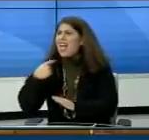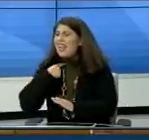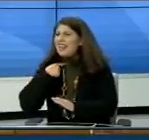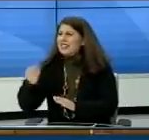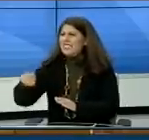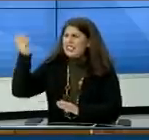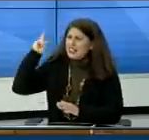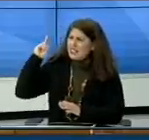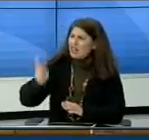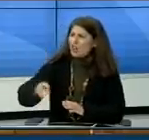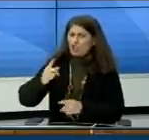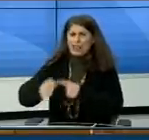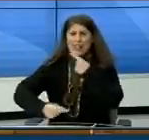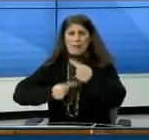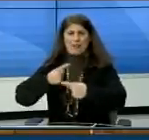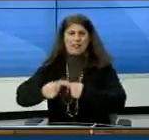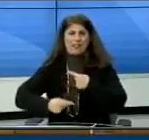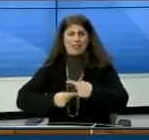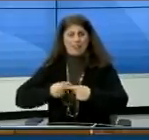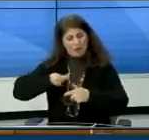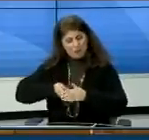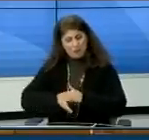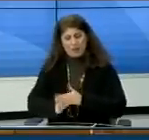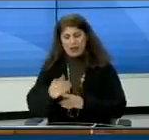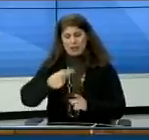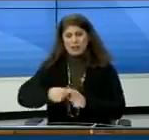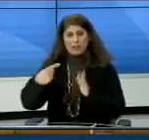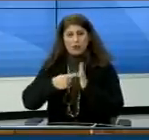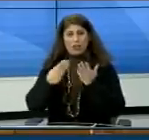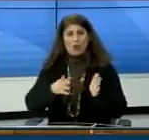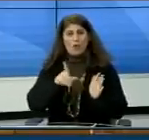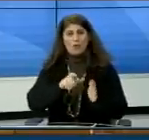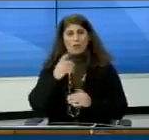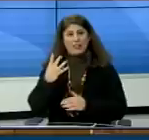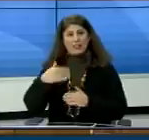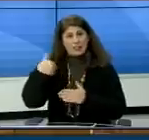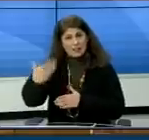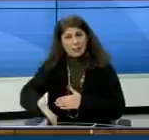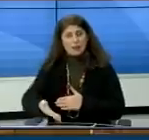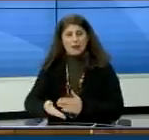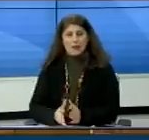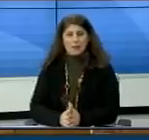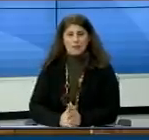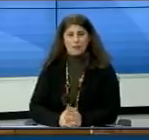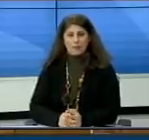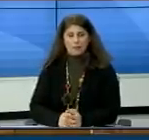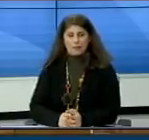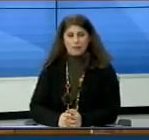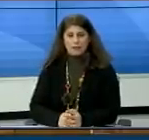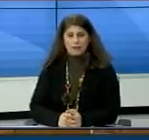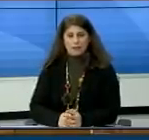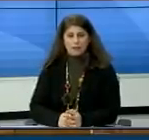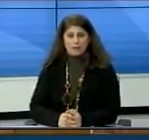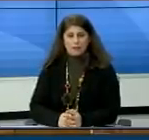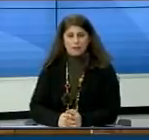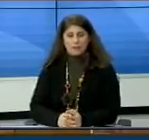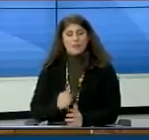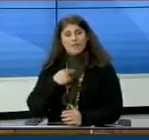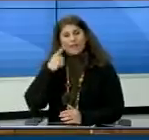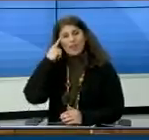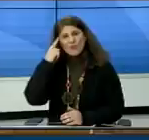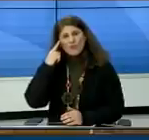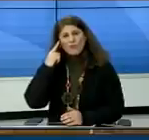ως η χειρότερη εμπειρία που βίωσε η χώρα από τη μεταπολίτευση και μετά. Είναι, νομίζω, ερωτήματα